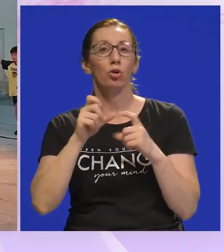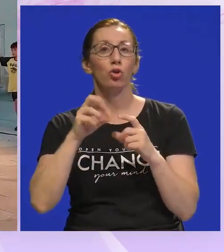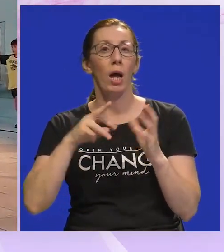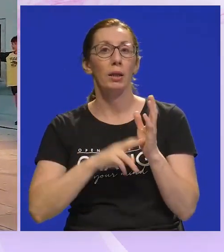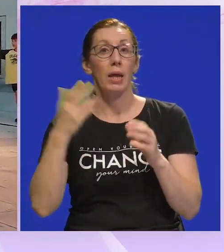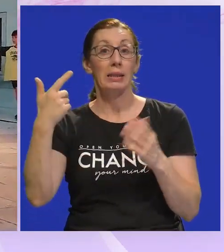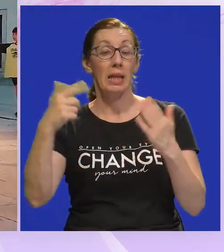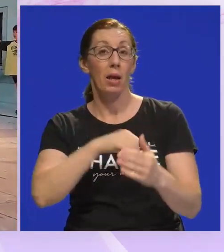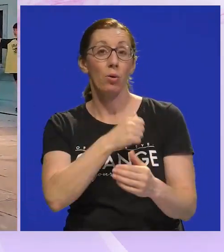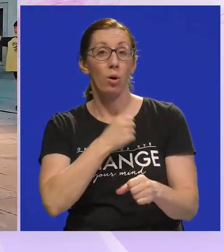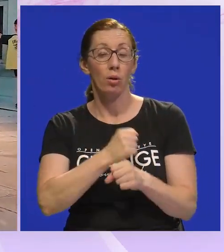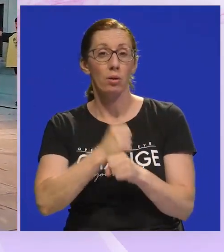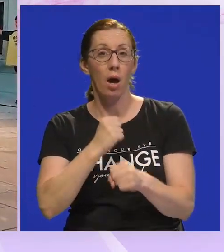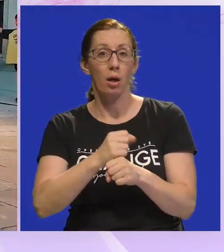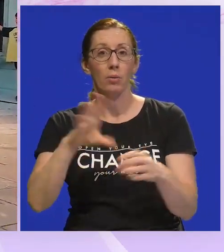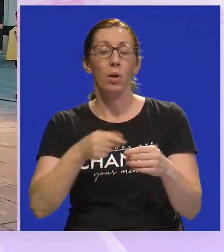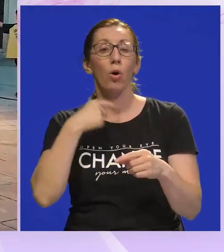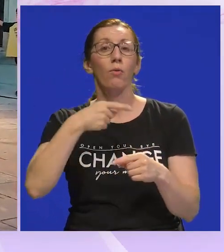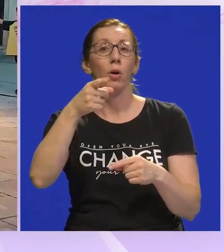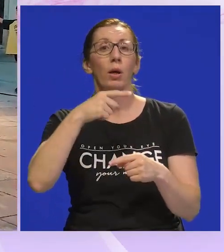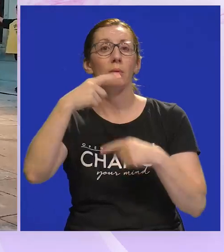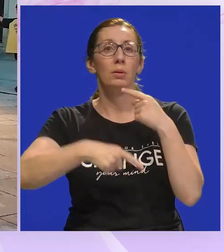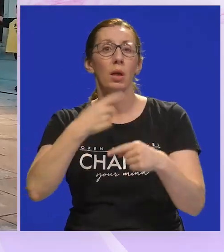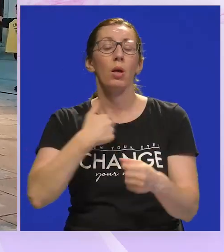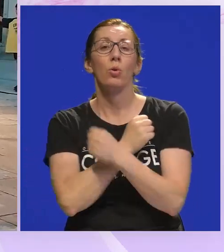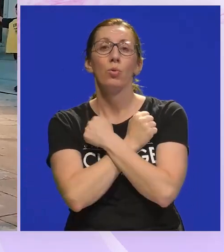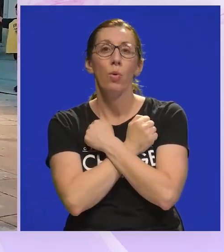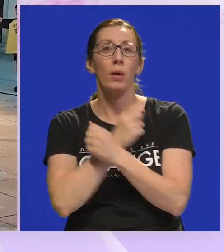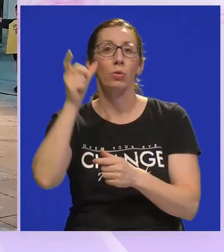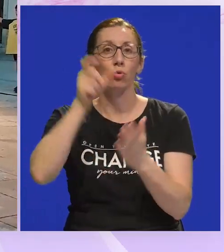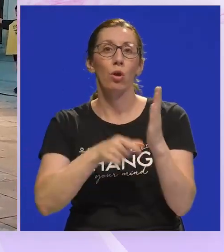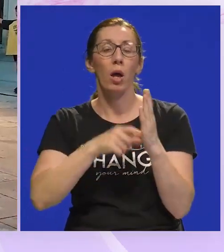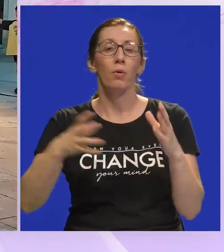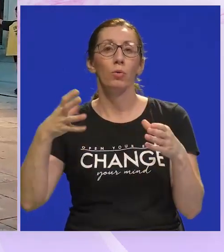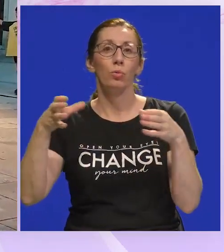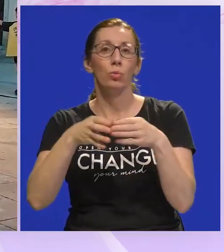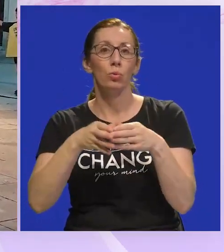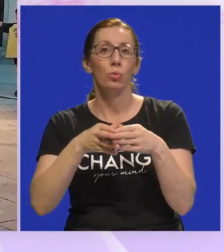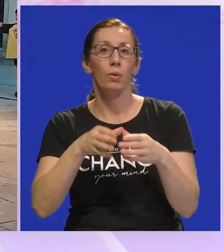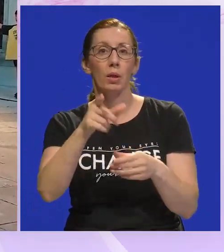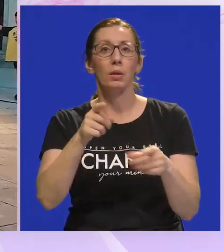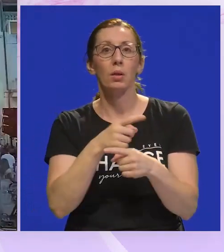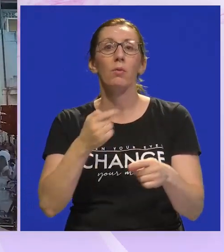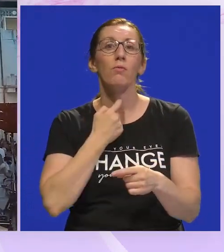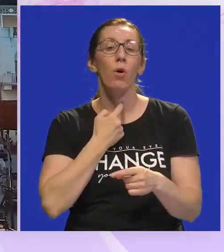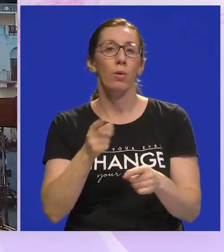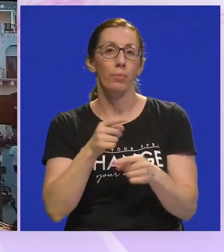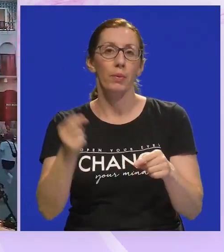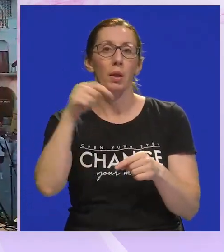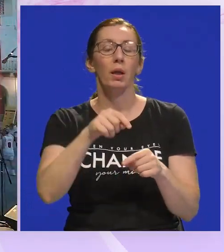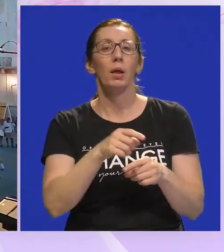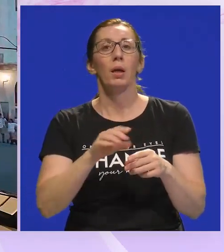neprekidno radi preko 70 godina, što govori o tradiciji i ljubavi koju članovi društva ulažu u vokalni glazbeni